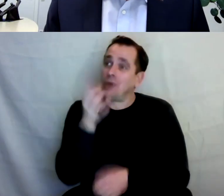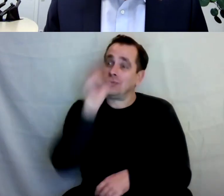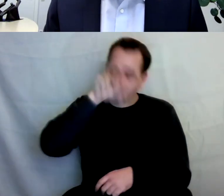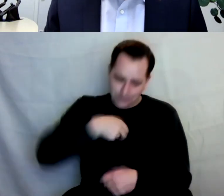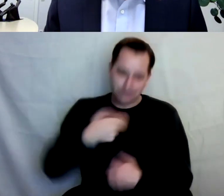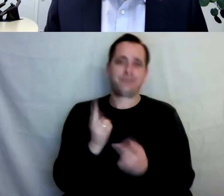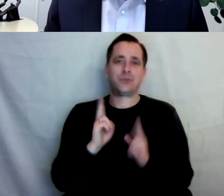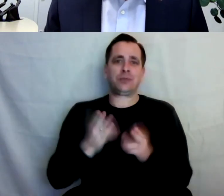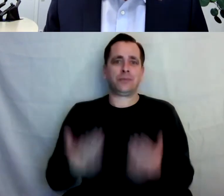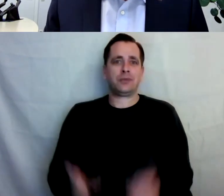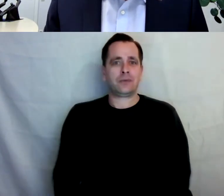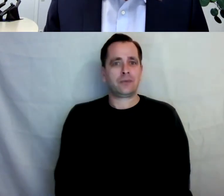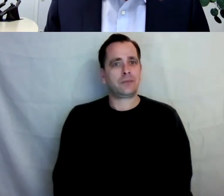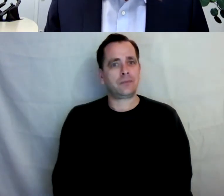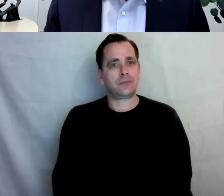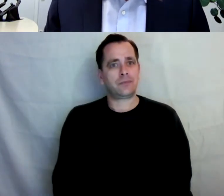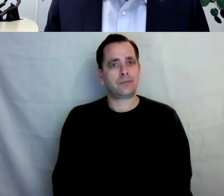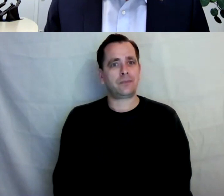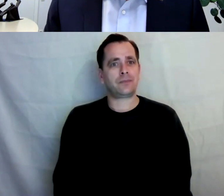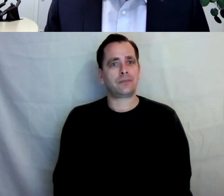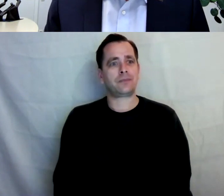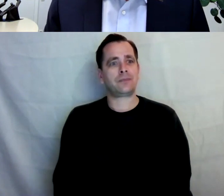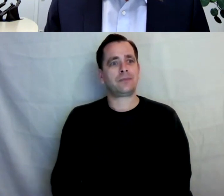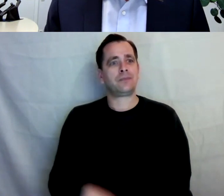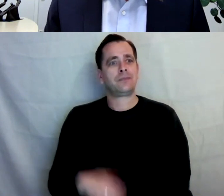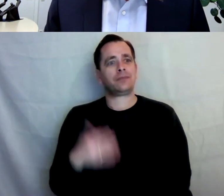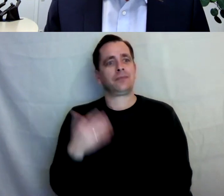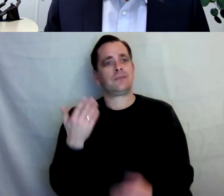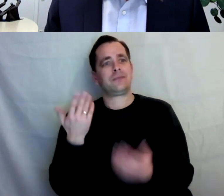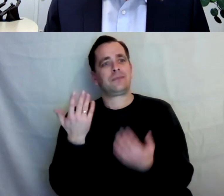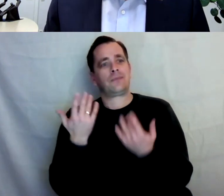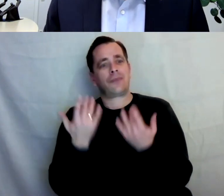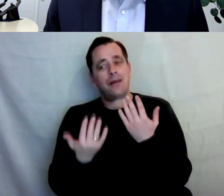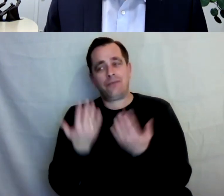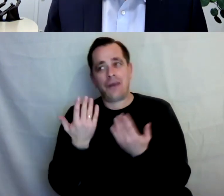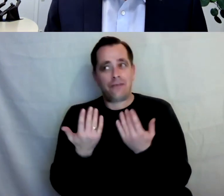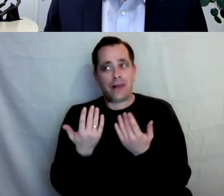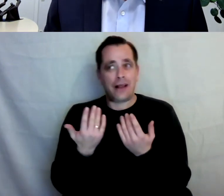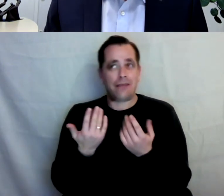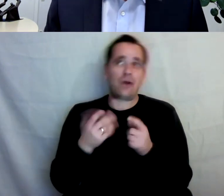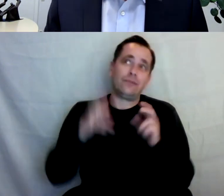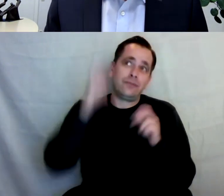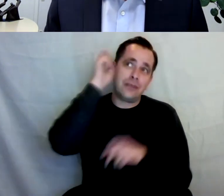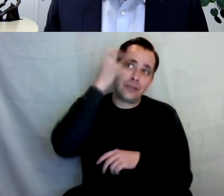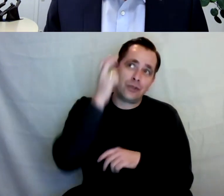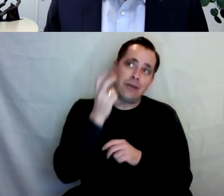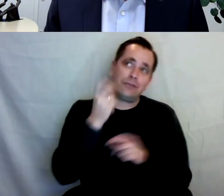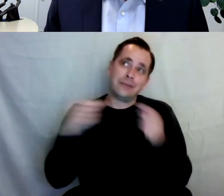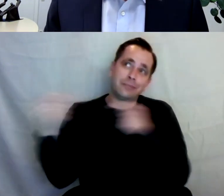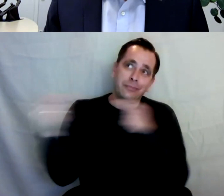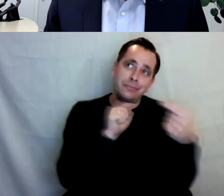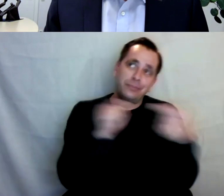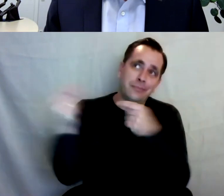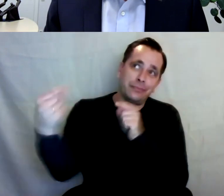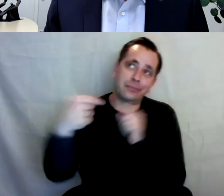bei einem Konzert der Wissenschaften mitspielen? Wie viele dürfen beim Konzert der Wissenschaft mitspielen? Also ich sehe